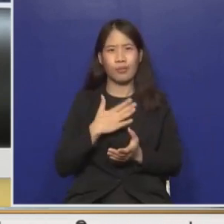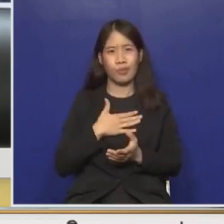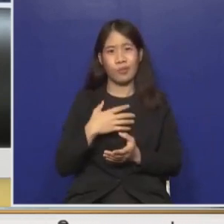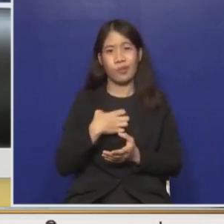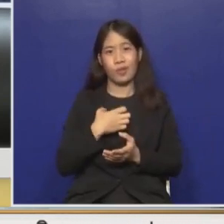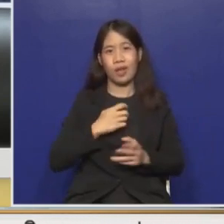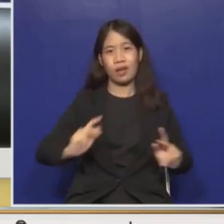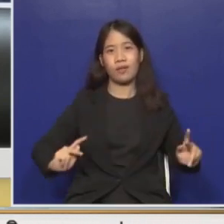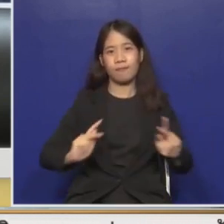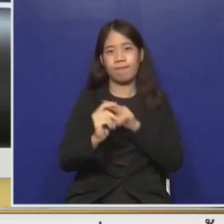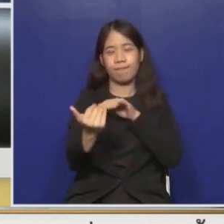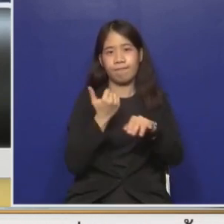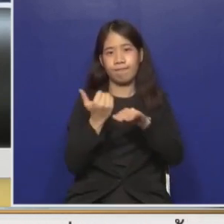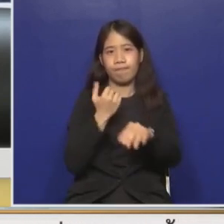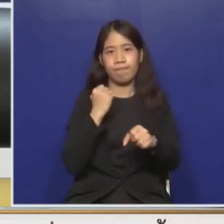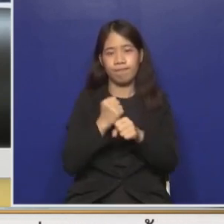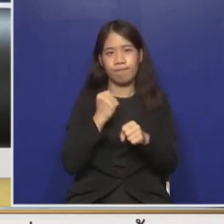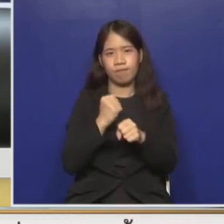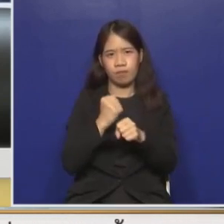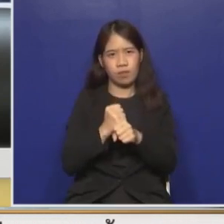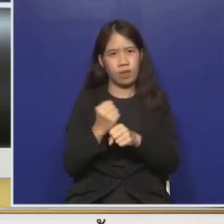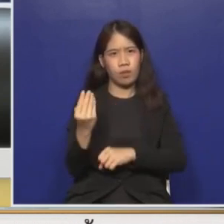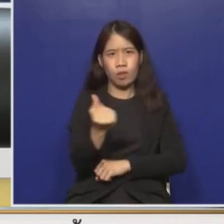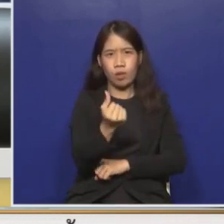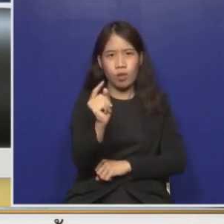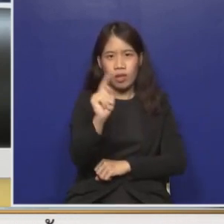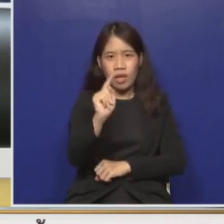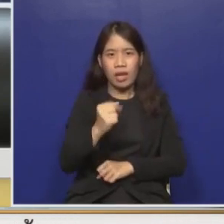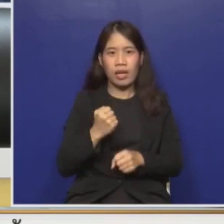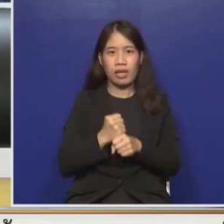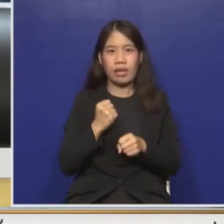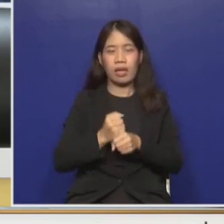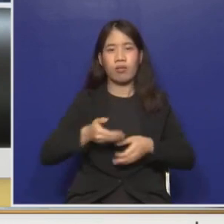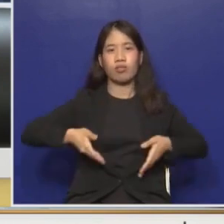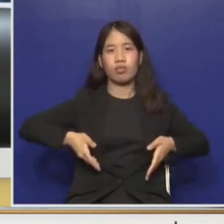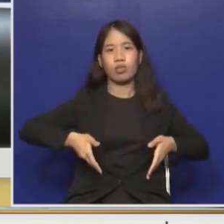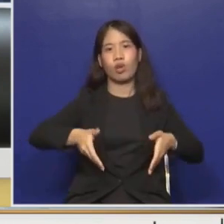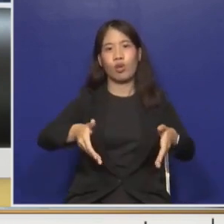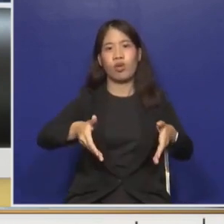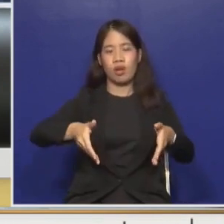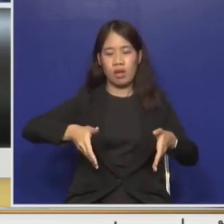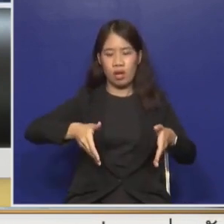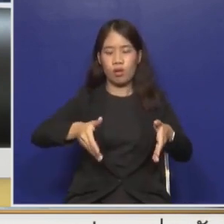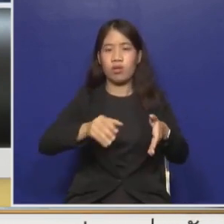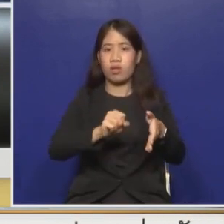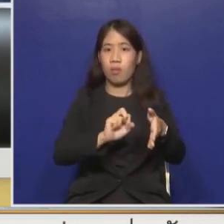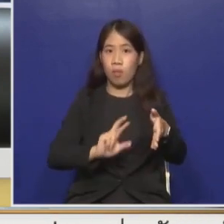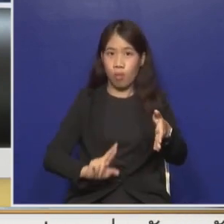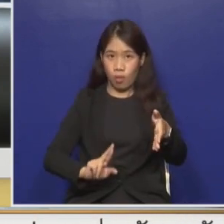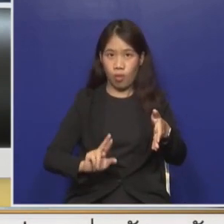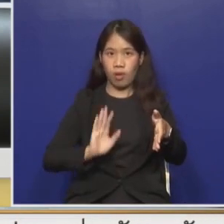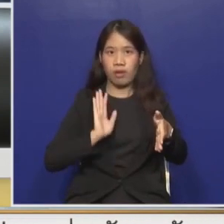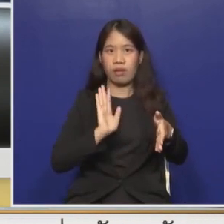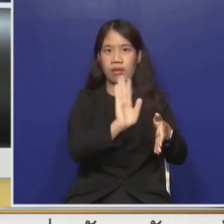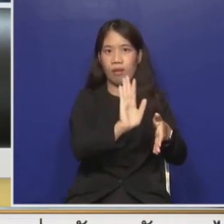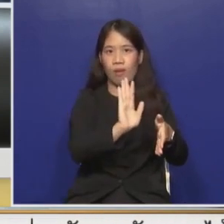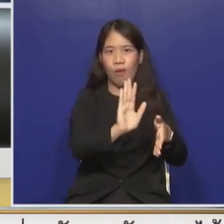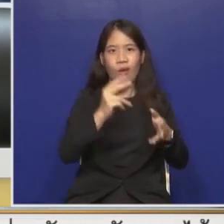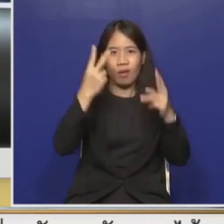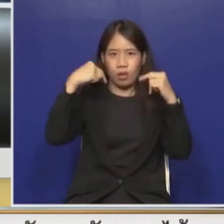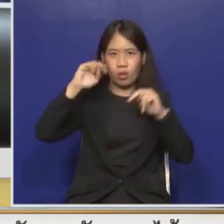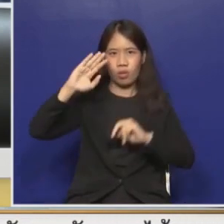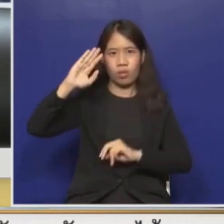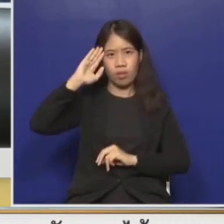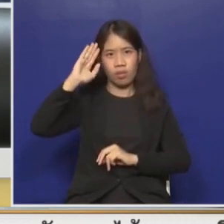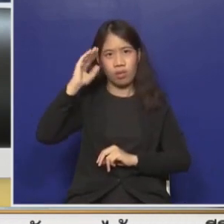ผมอยากไดดำนึการขยายเส้นทางคือถนนสายรองตามนายบายของท่านนายกรับตีท่านปนเอกพยุษ์จน